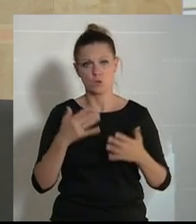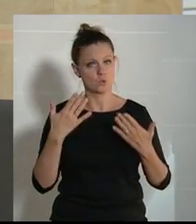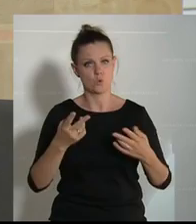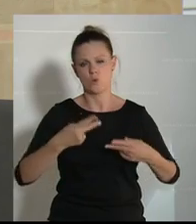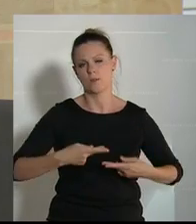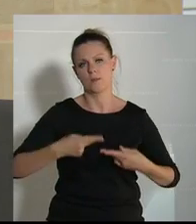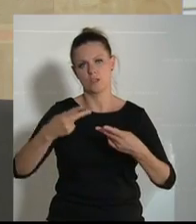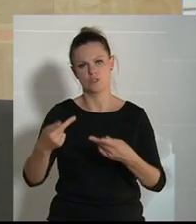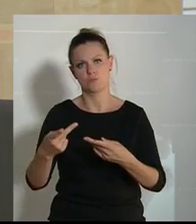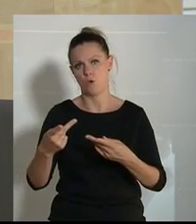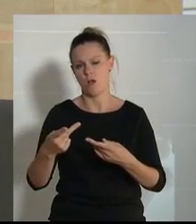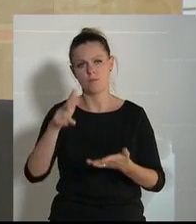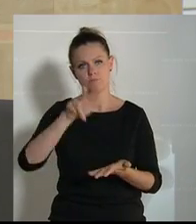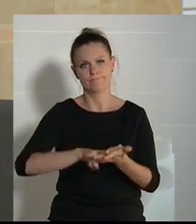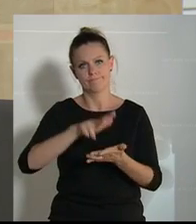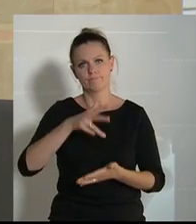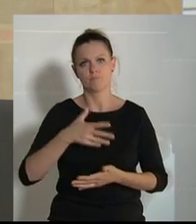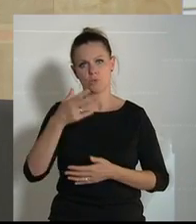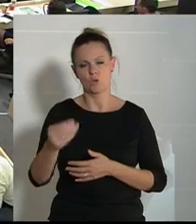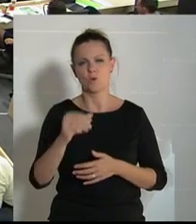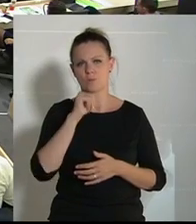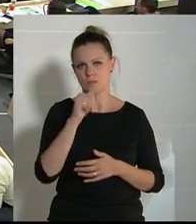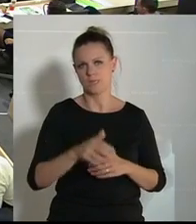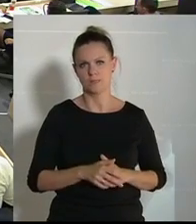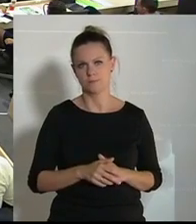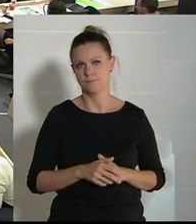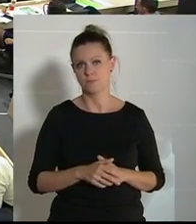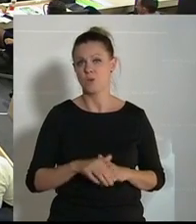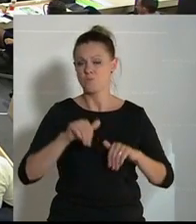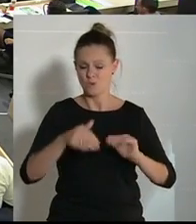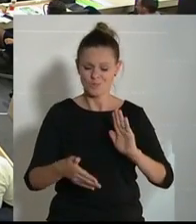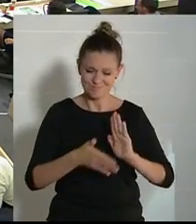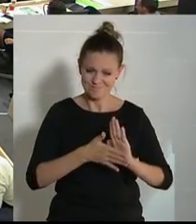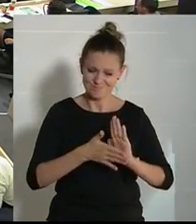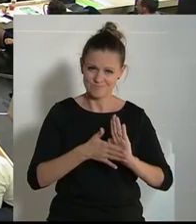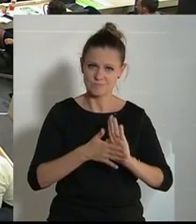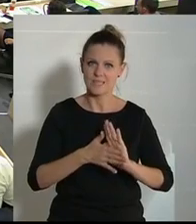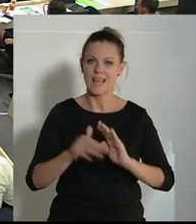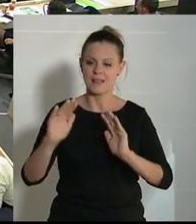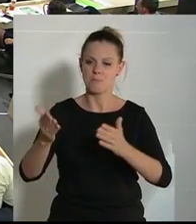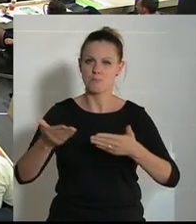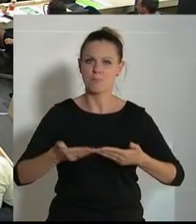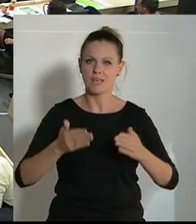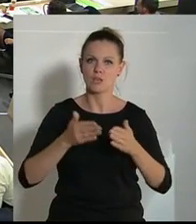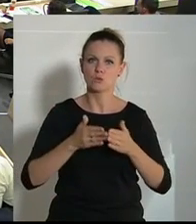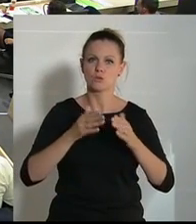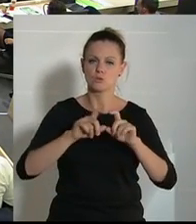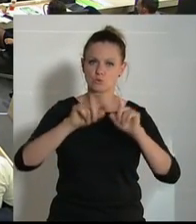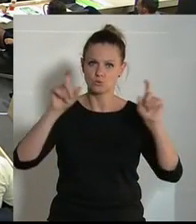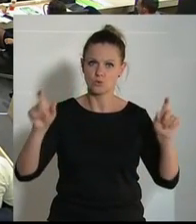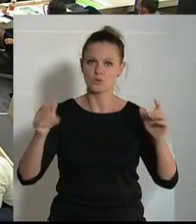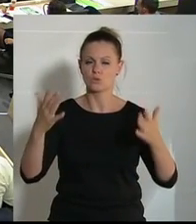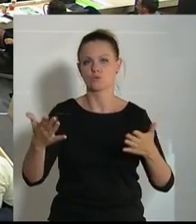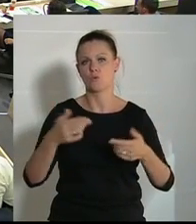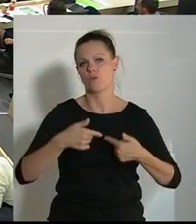derartigen Transport nicht genehmigt erhalten. Sie müssen das belegen. Das ist eine Bringschuld derer, die einen derartigen